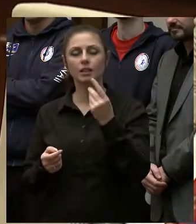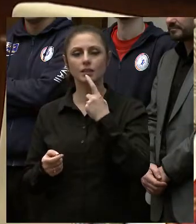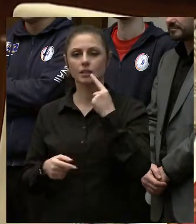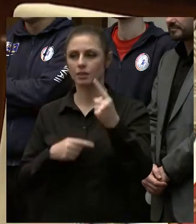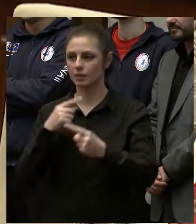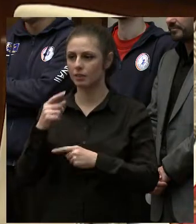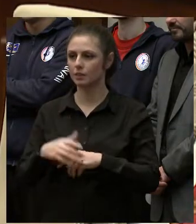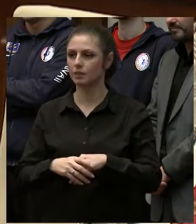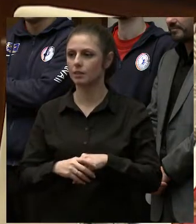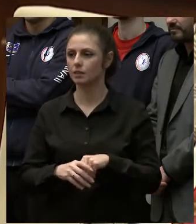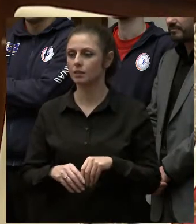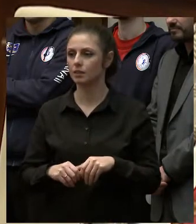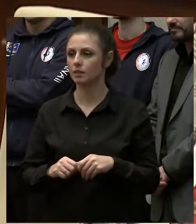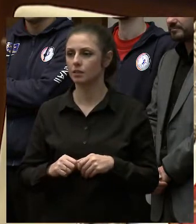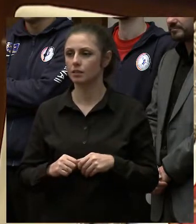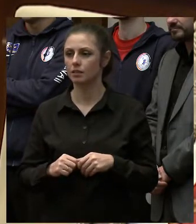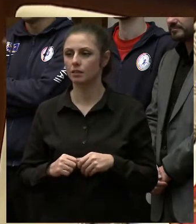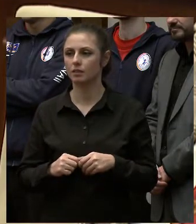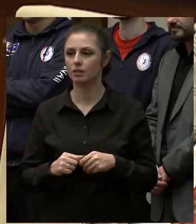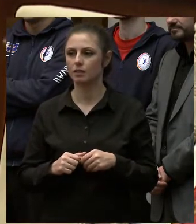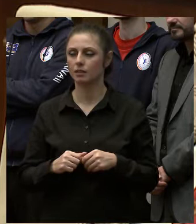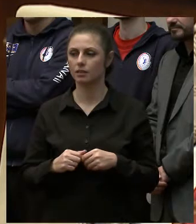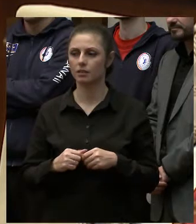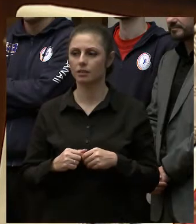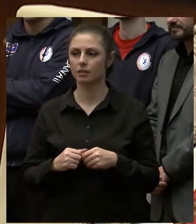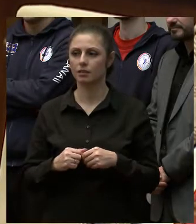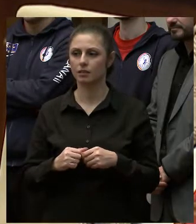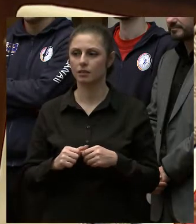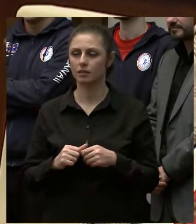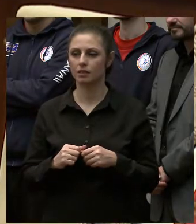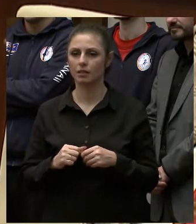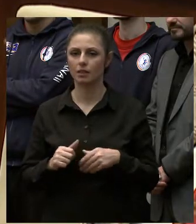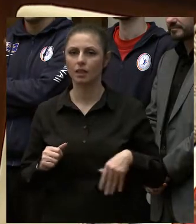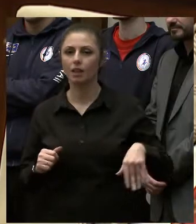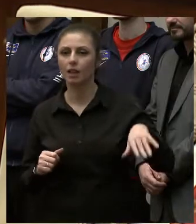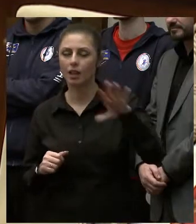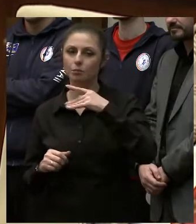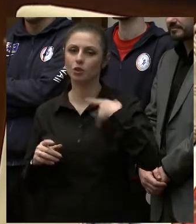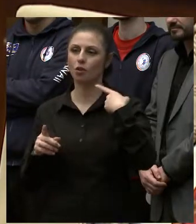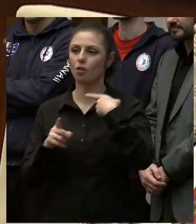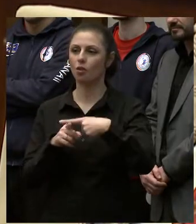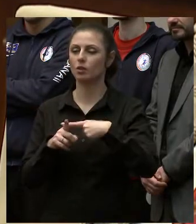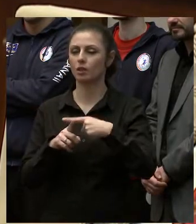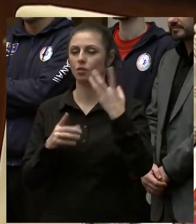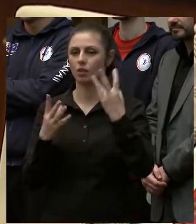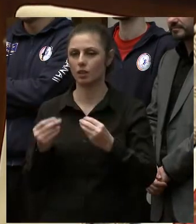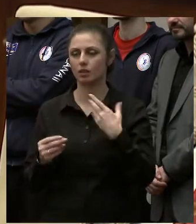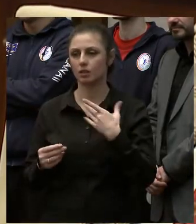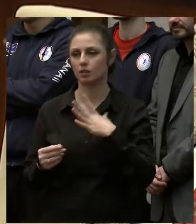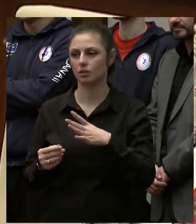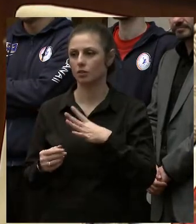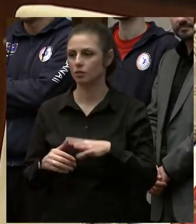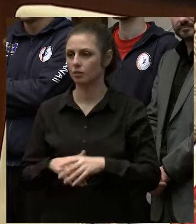edilmesi. Ona geleceğim sonra. Hayır, bunu şöyle, bütün meclisin ortak önergesi olarak oylanmasını